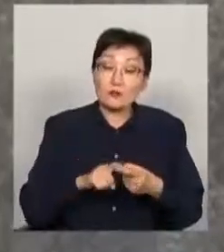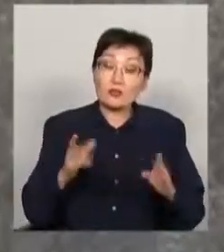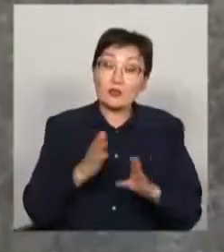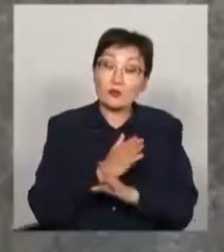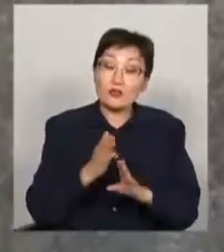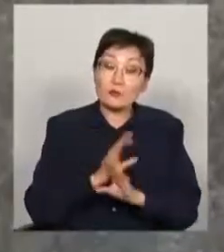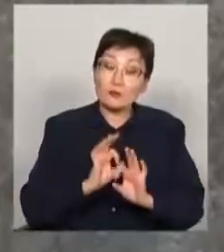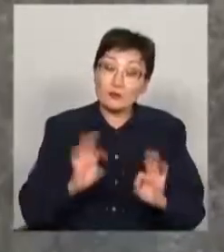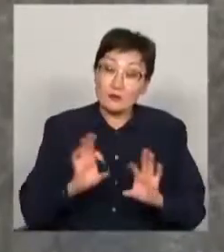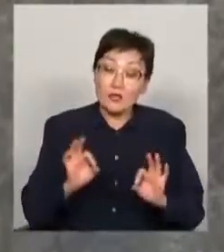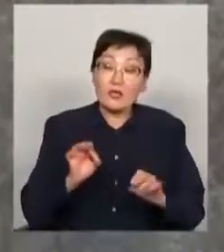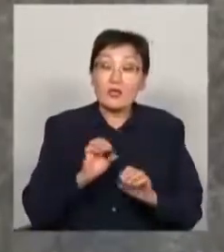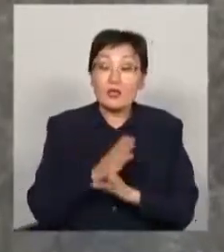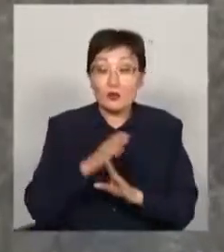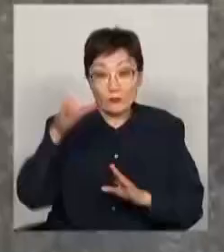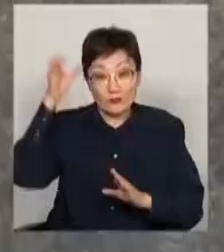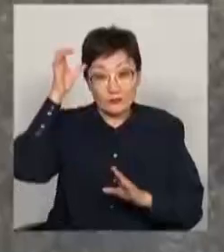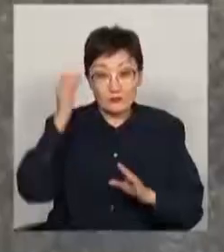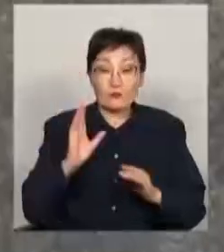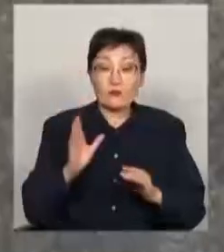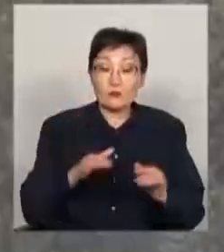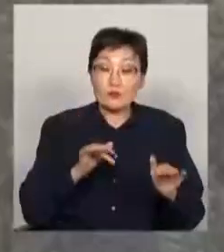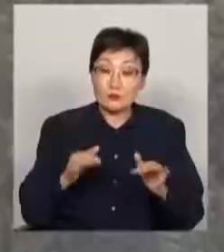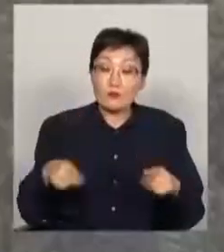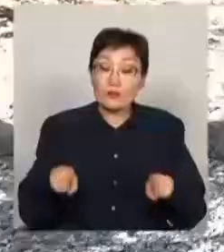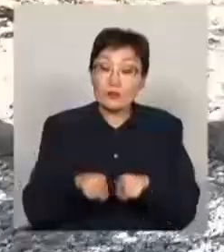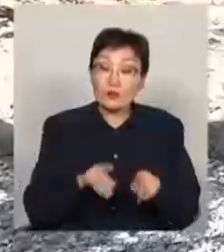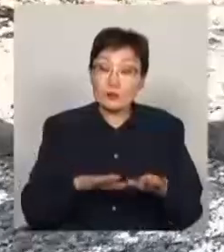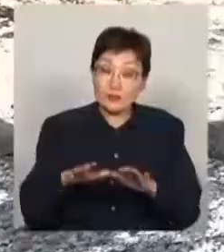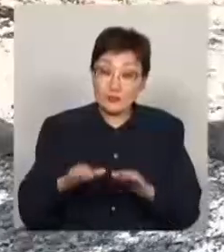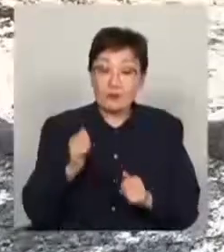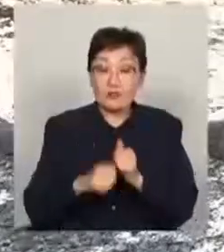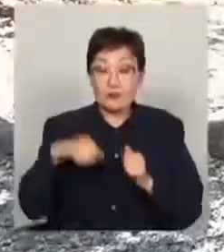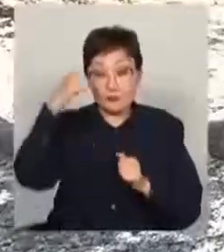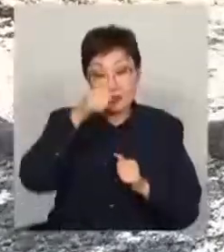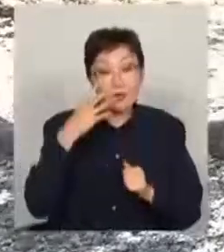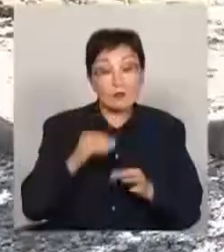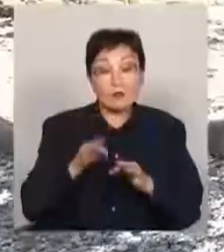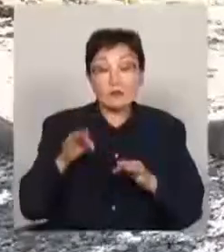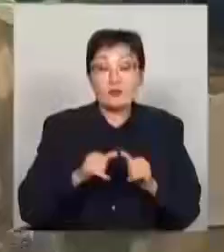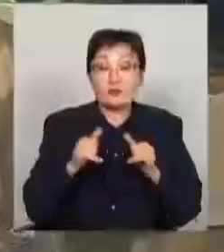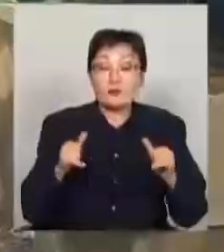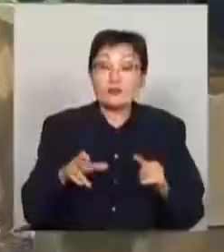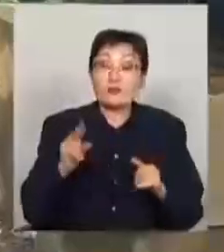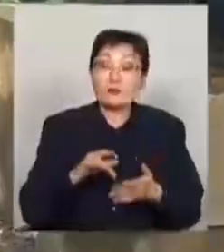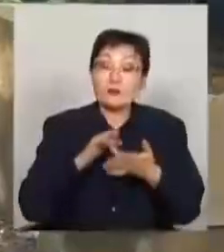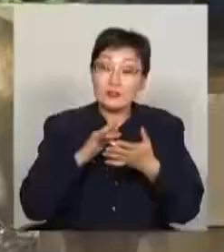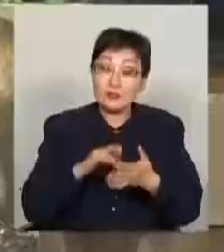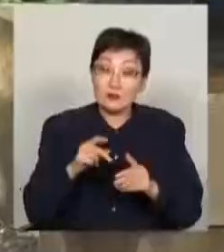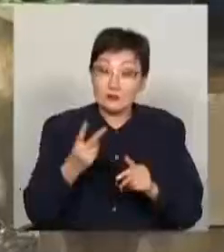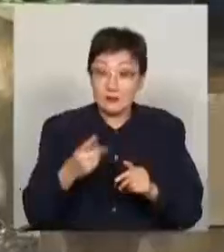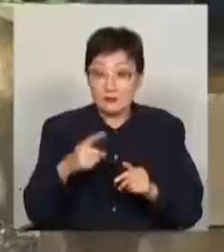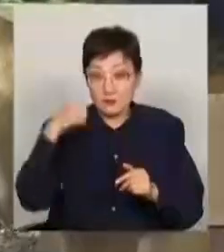просвещением и к образованием конечно же мы будем задействовать вот такие точки ежегодно в алматинской области растет количество туристов в